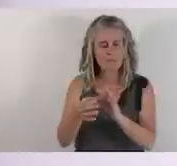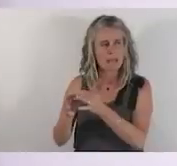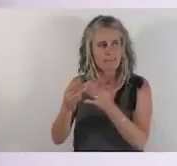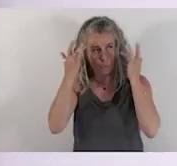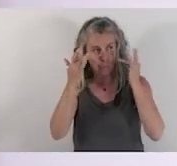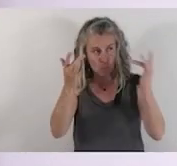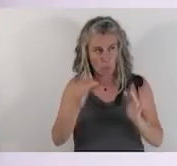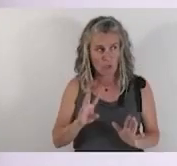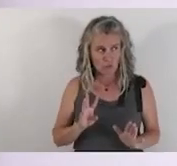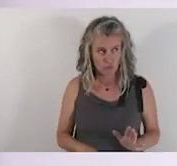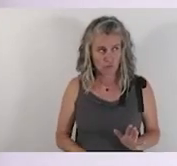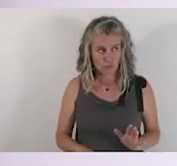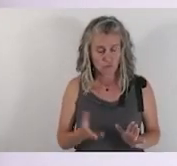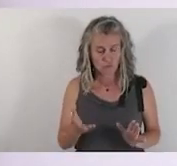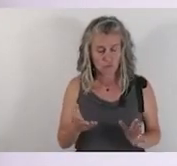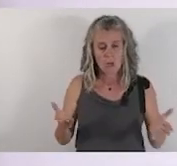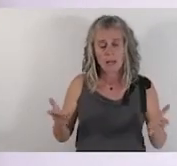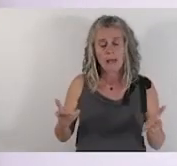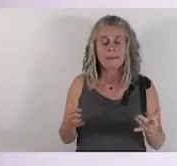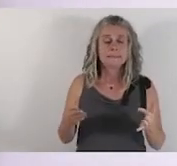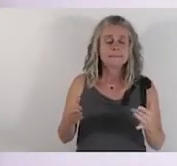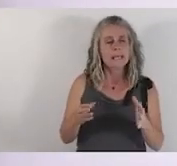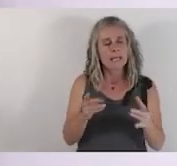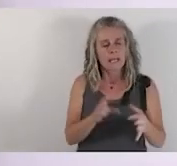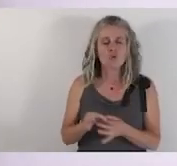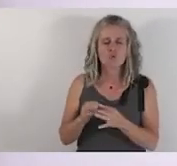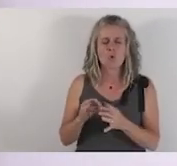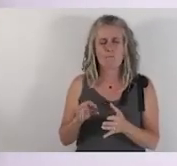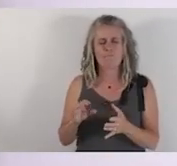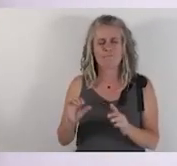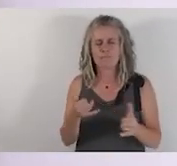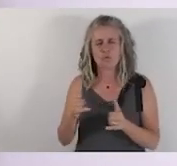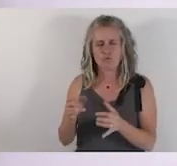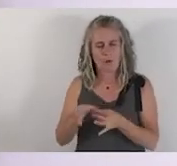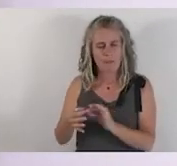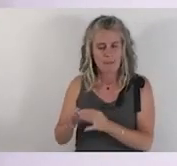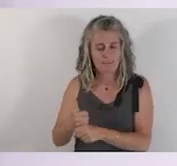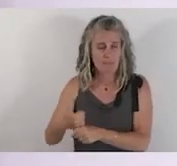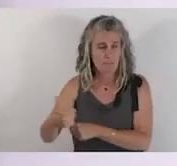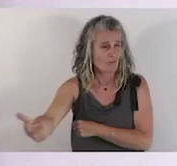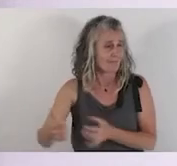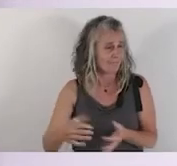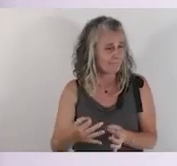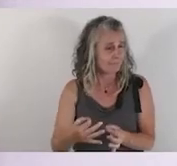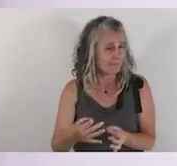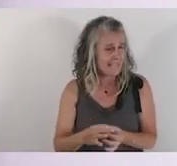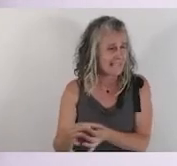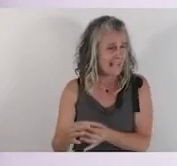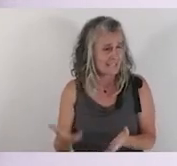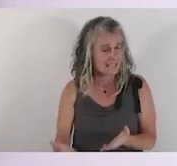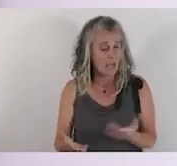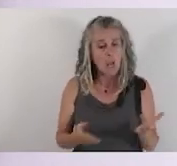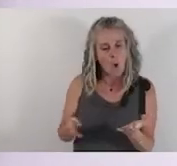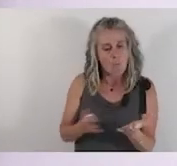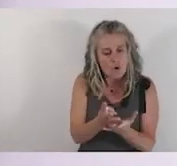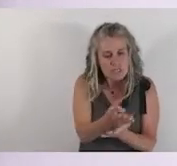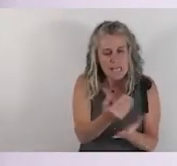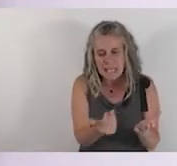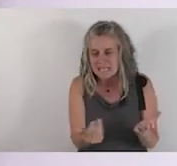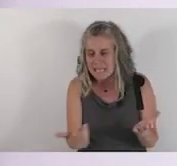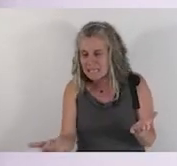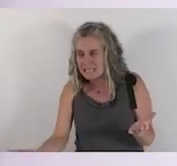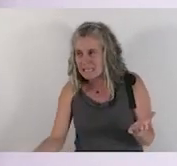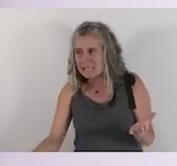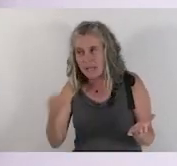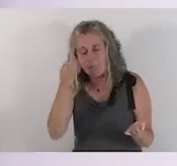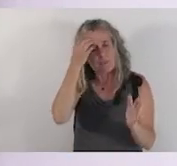versant effectivement culturel de l'Olympisme et des Jeux Olympiques qu'on aura l'année prochaine. Beaucoup de ces projets sont ouverts en fait aux écoles, donc les